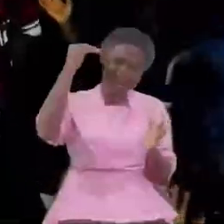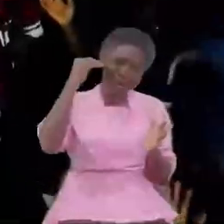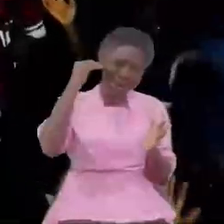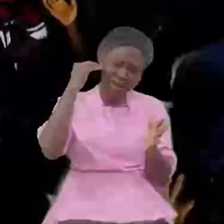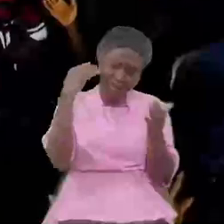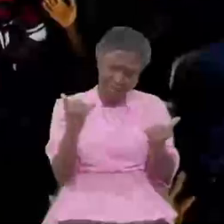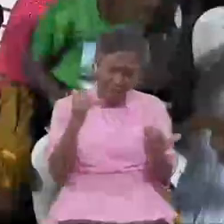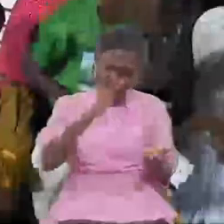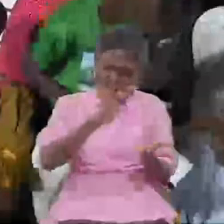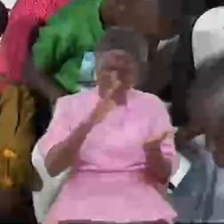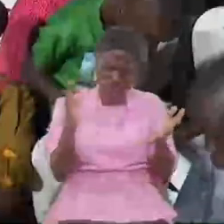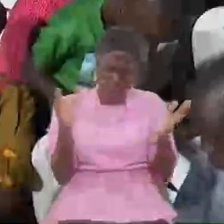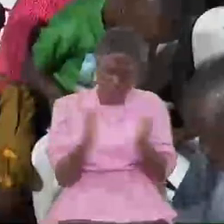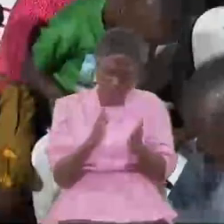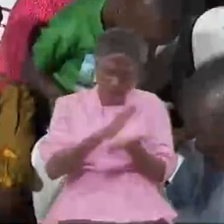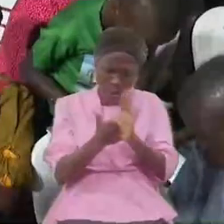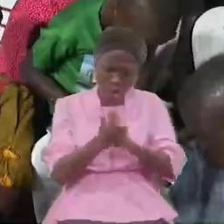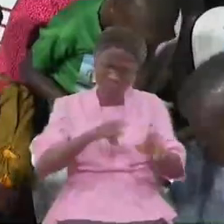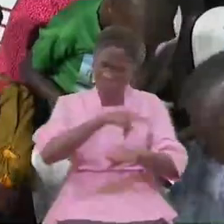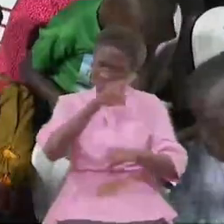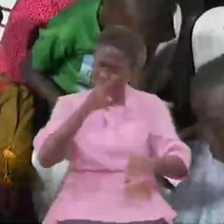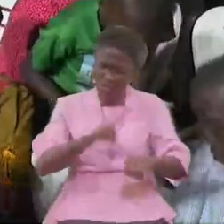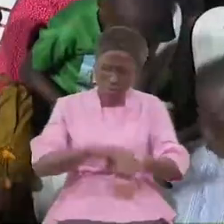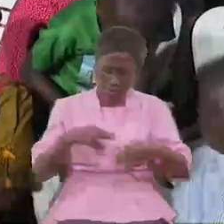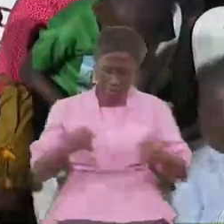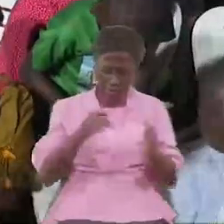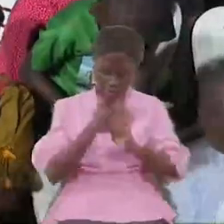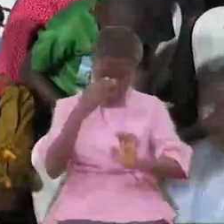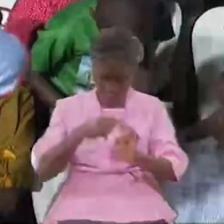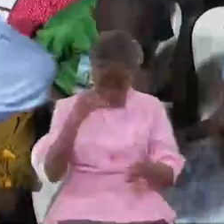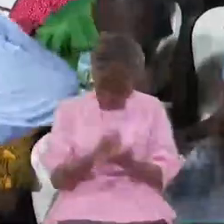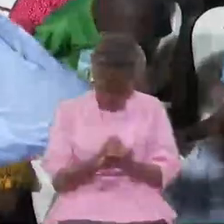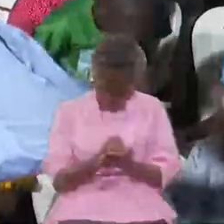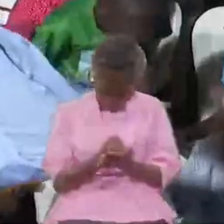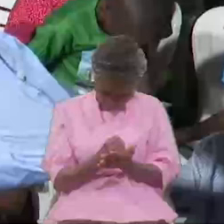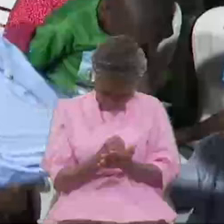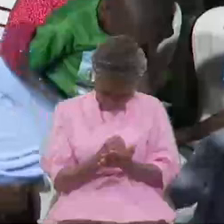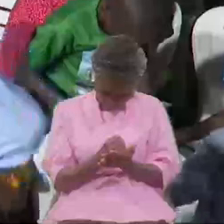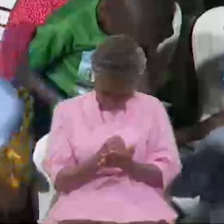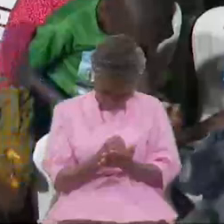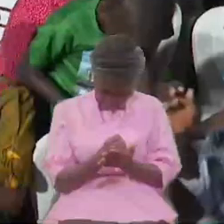Que la tête remplie d'eau là devient normale au nom de Jésus-Christ.